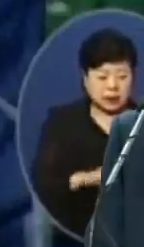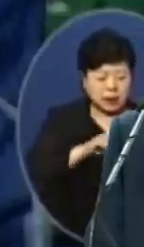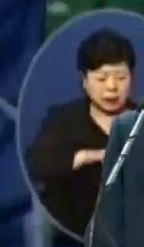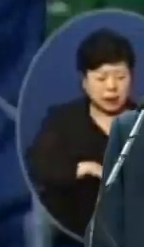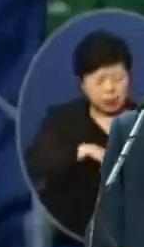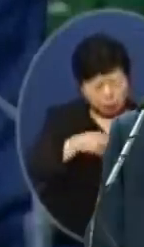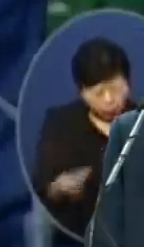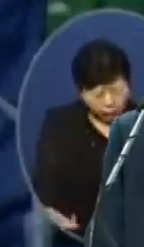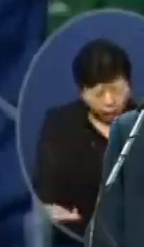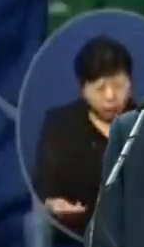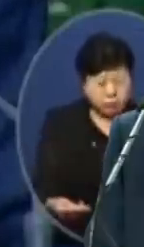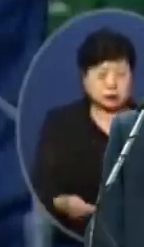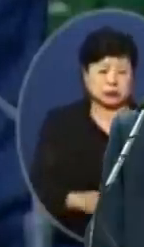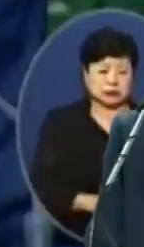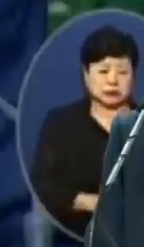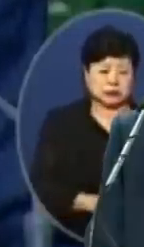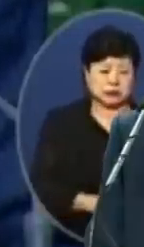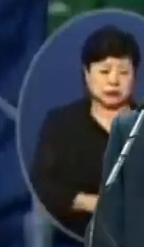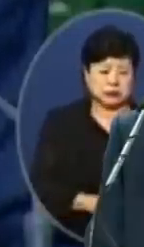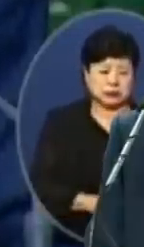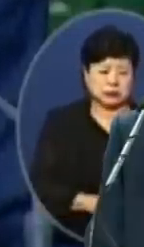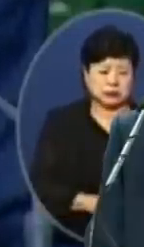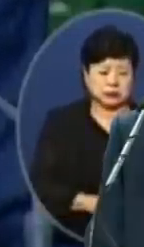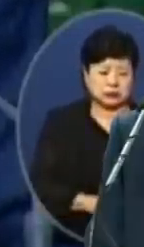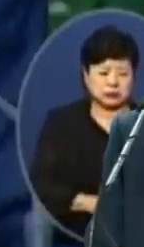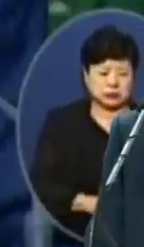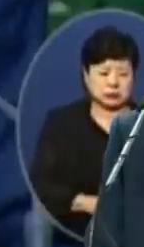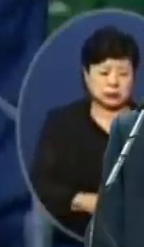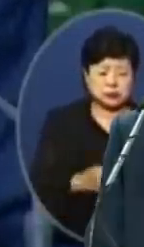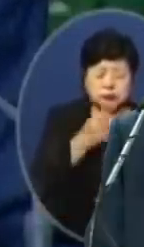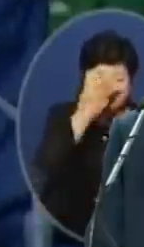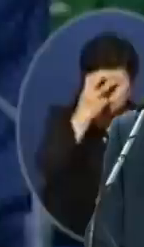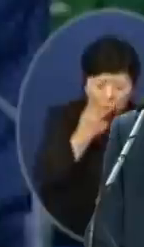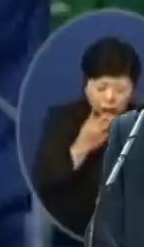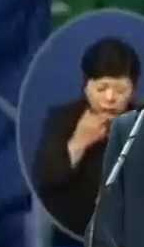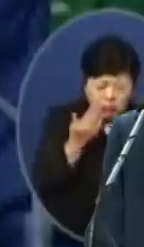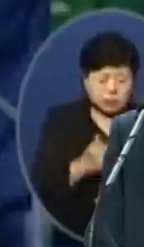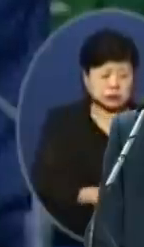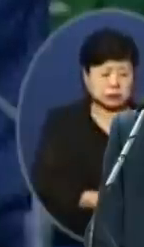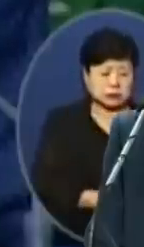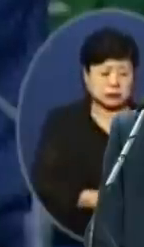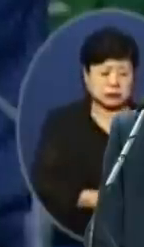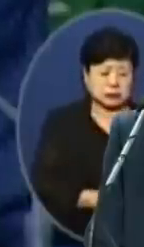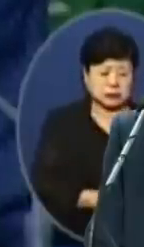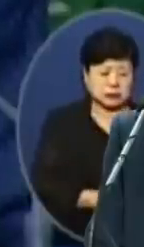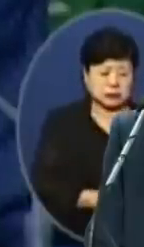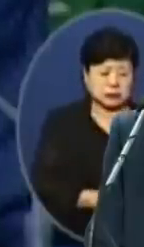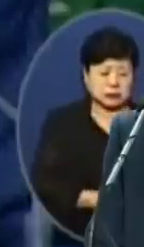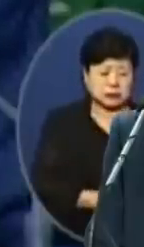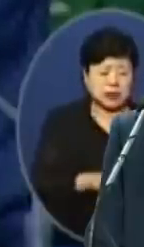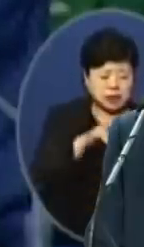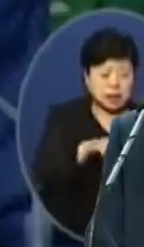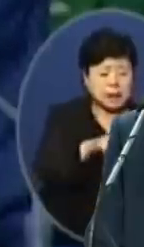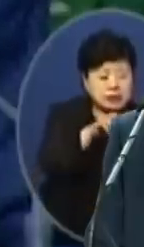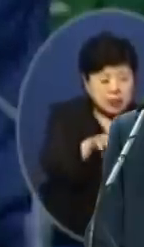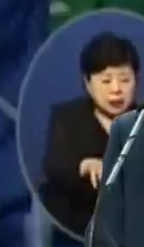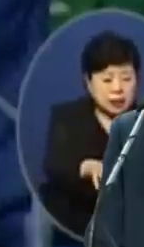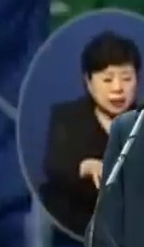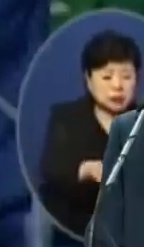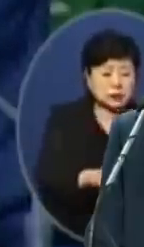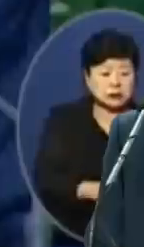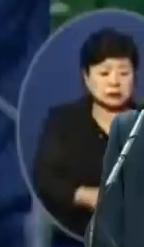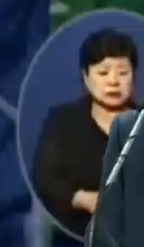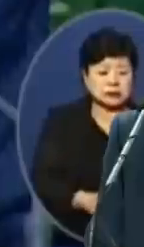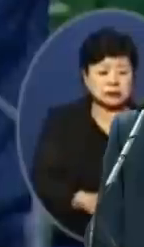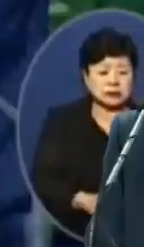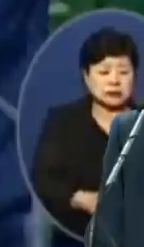거꾸러졌습니다. 그러고 난 다음 일어나니까 눈이 장님이 되었습니다. 그래서 다메섹이 시내로